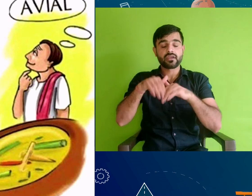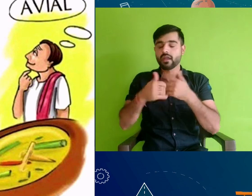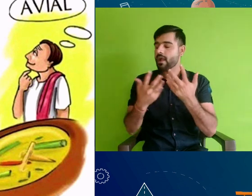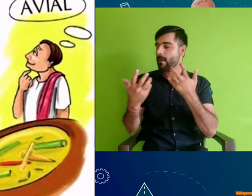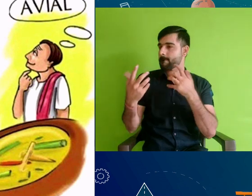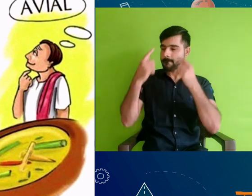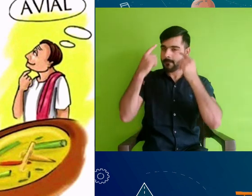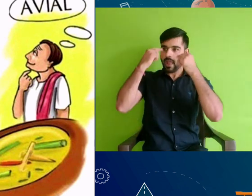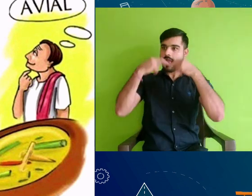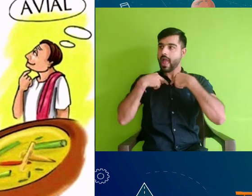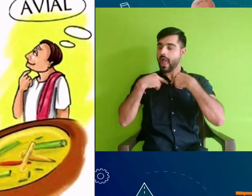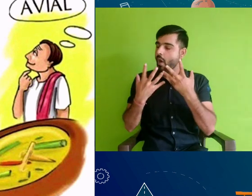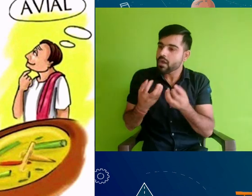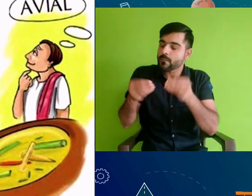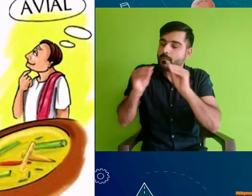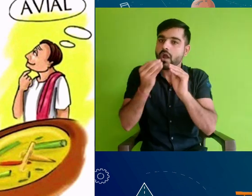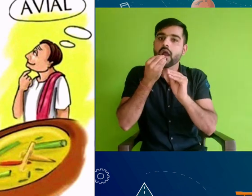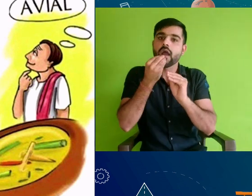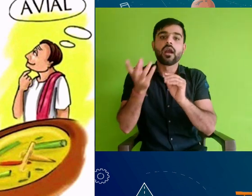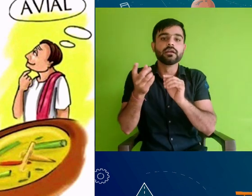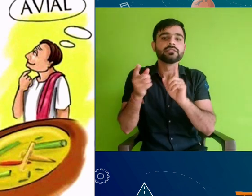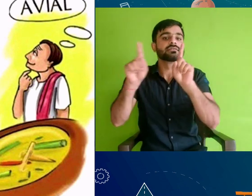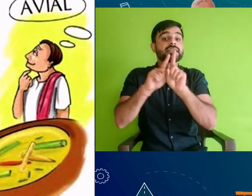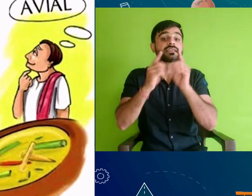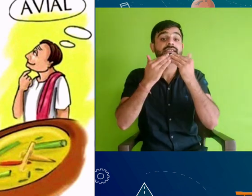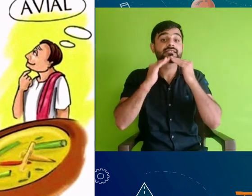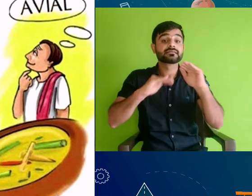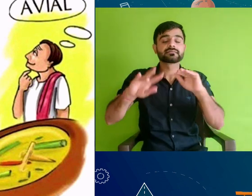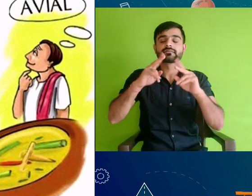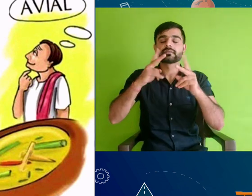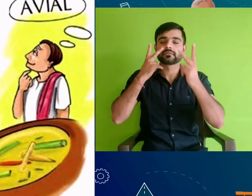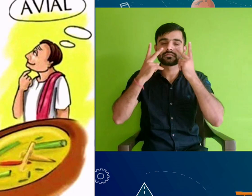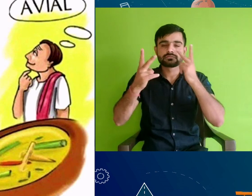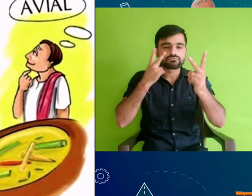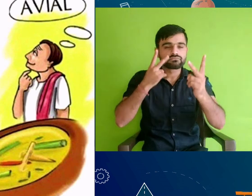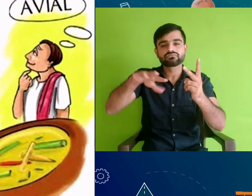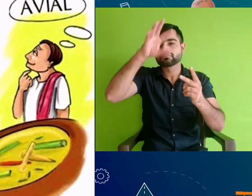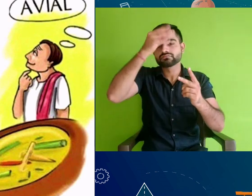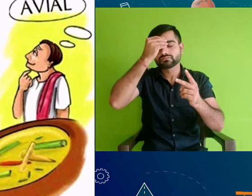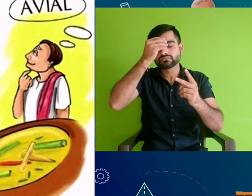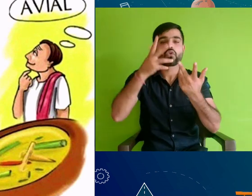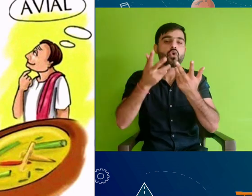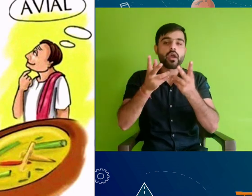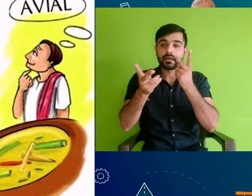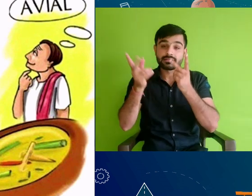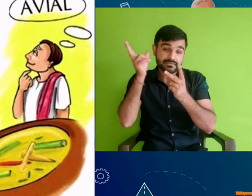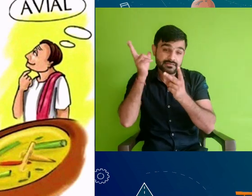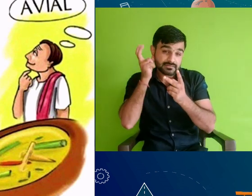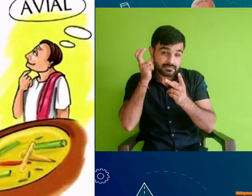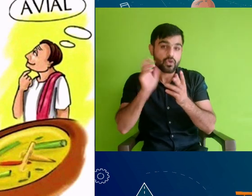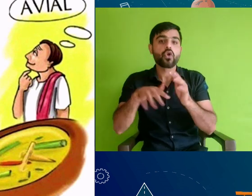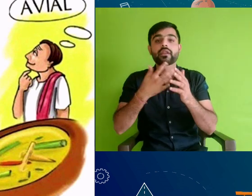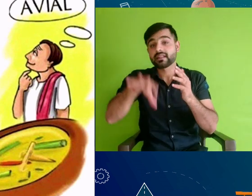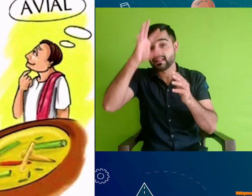द किचन। Be the child a visual learner or a auditory learner or a kinesthetic learner or a